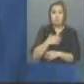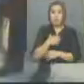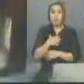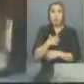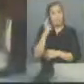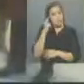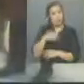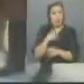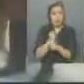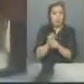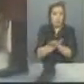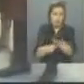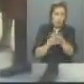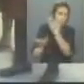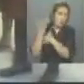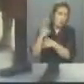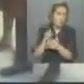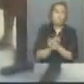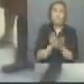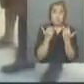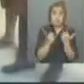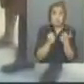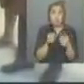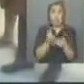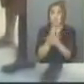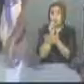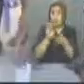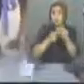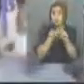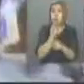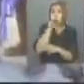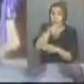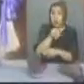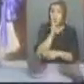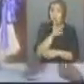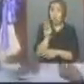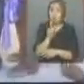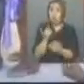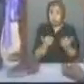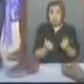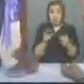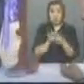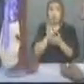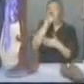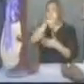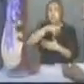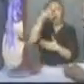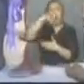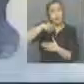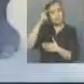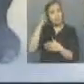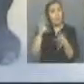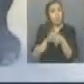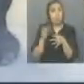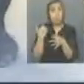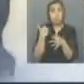แล้ว ข้อมูลของมูลนิธิเพื่อนช้างยังระบุว่าปัจจุบันสถานการณ์ช้างในประเทศไทยยังน่าเป็นห่วงเพราะมีช้างเลี้ย